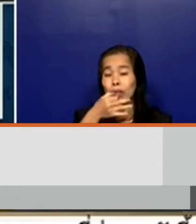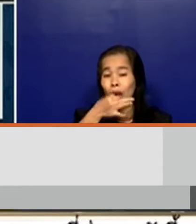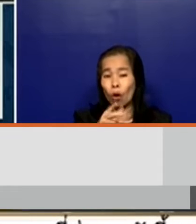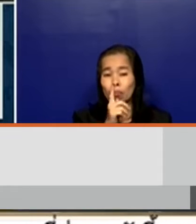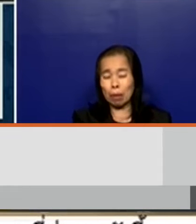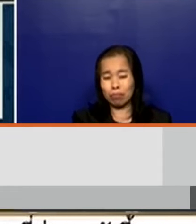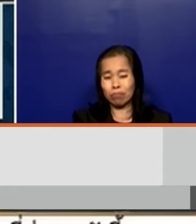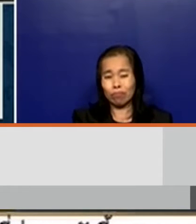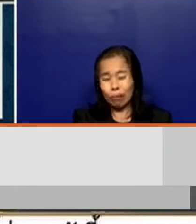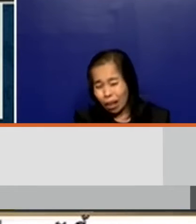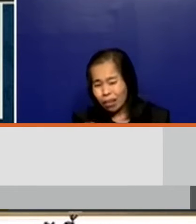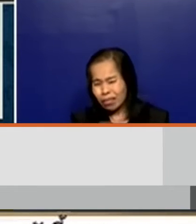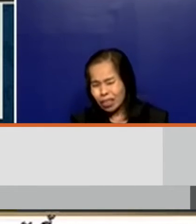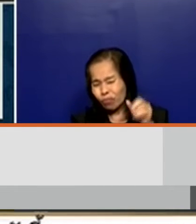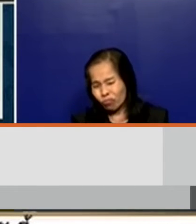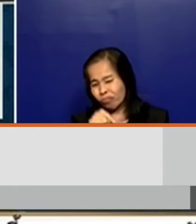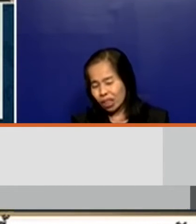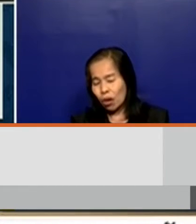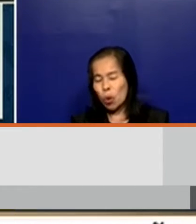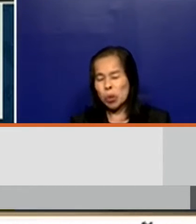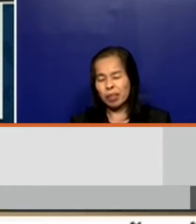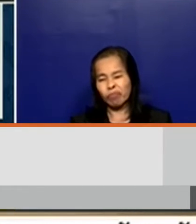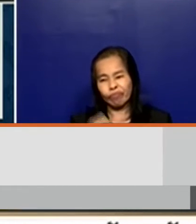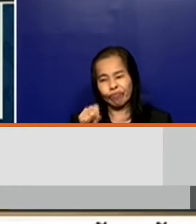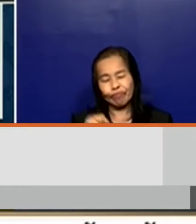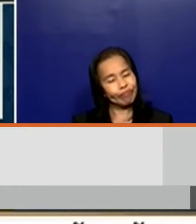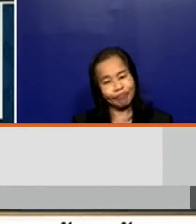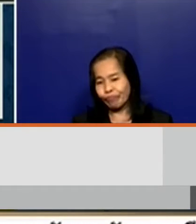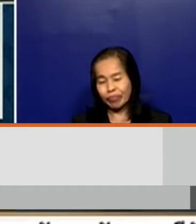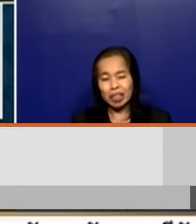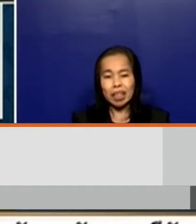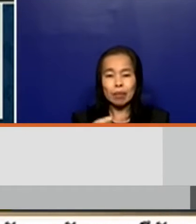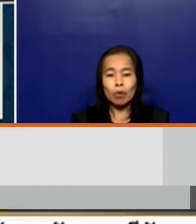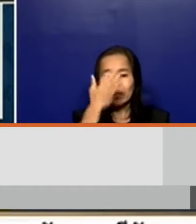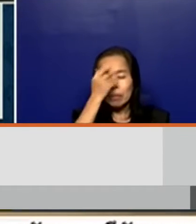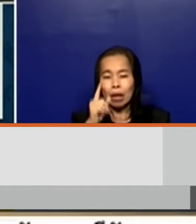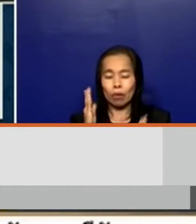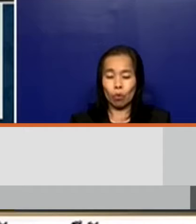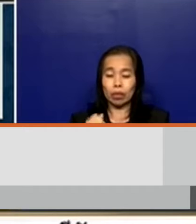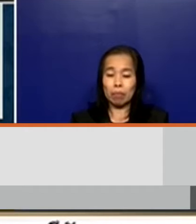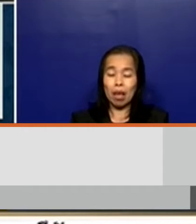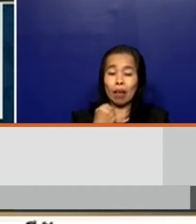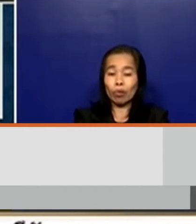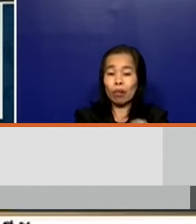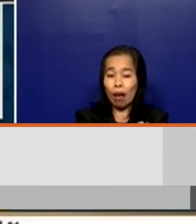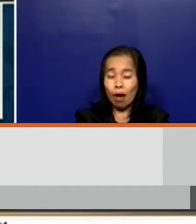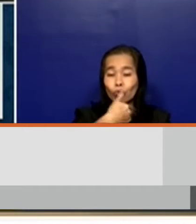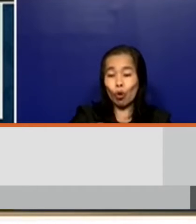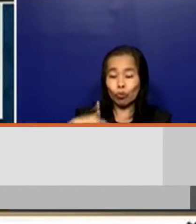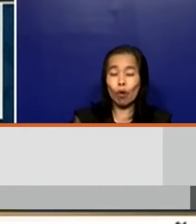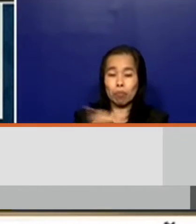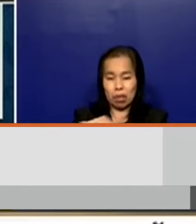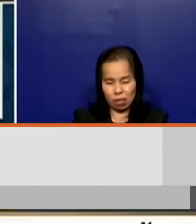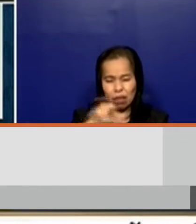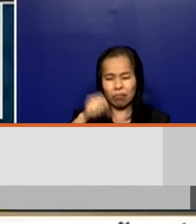เหตุการ์มันโอเคต้องยอมรบวามนเกิดกคนงานต่างเท้าแต่ถามว่าถ้าเรา